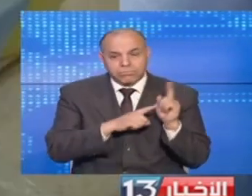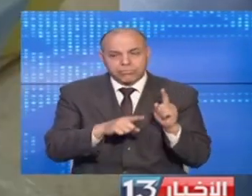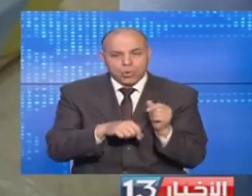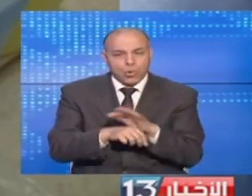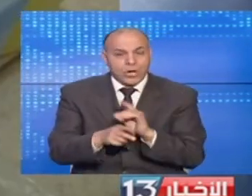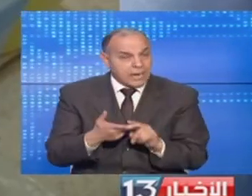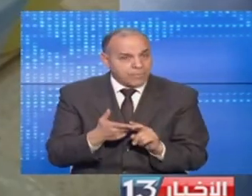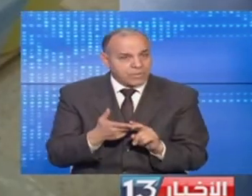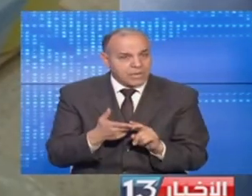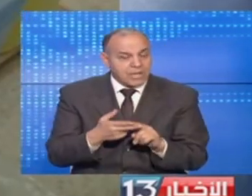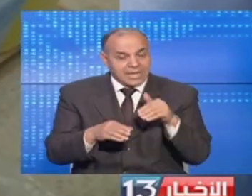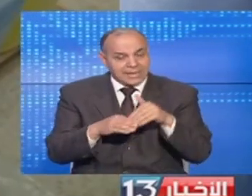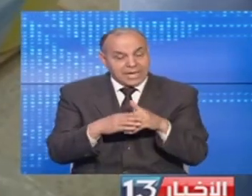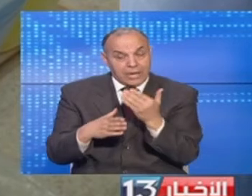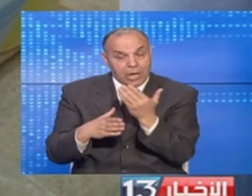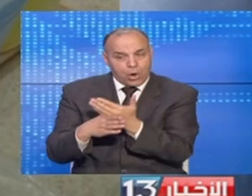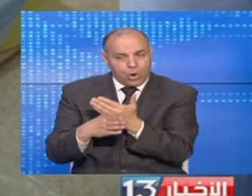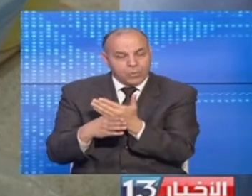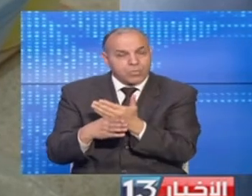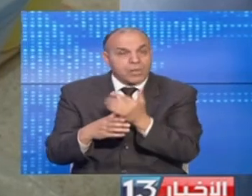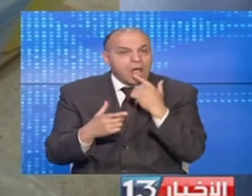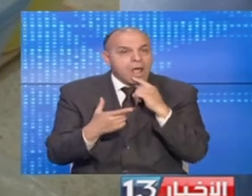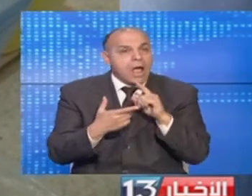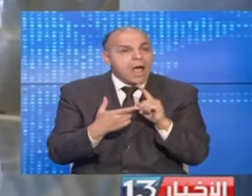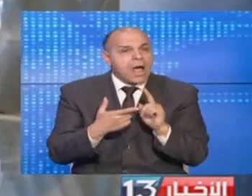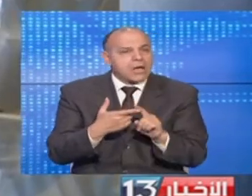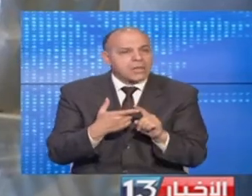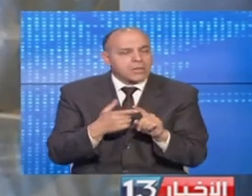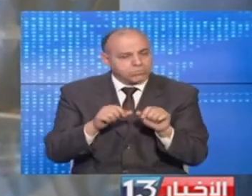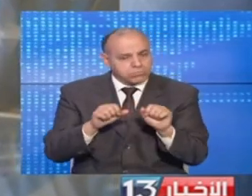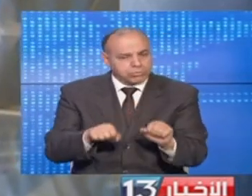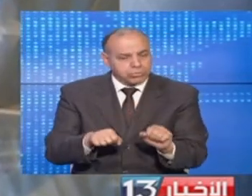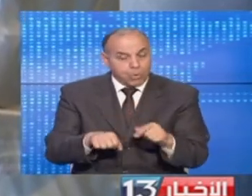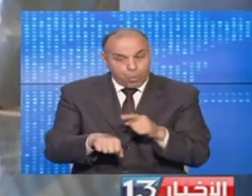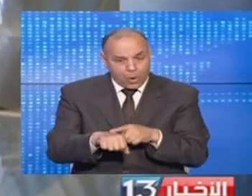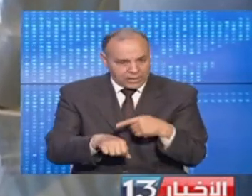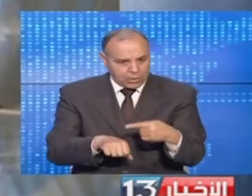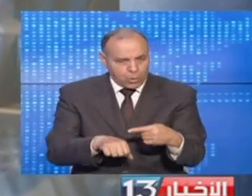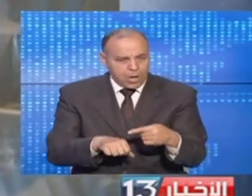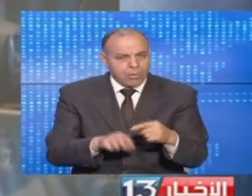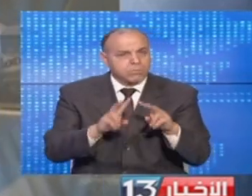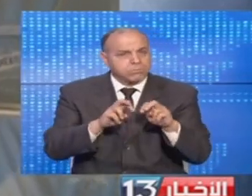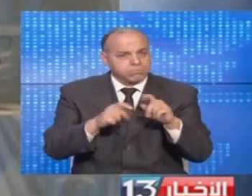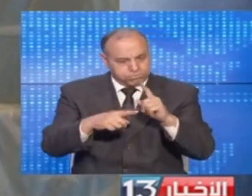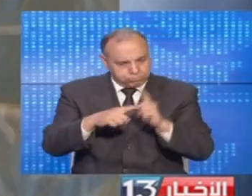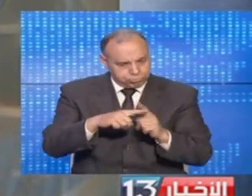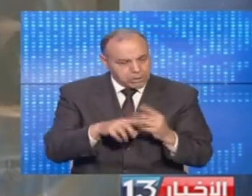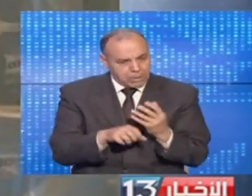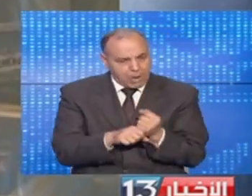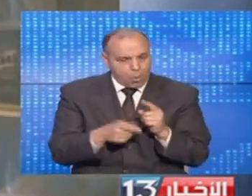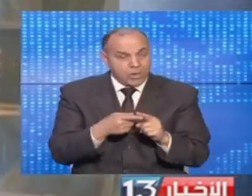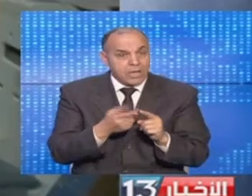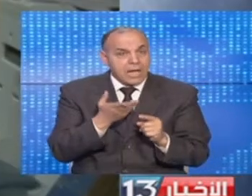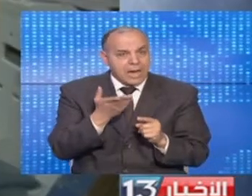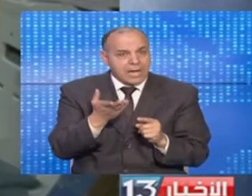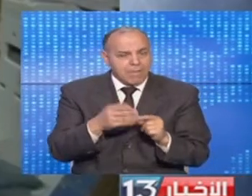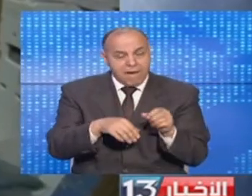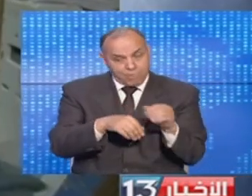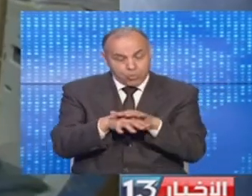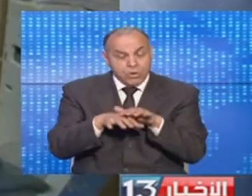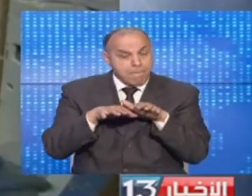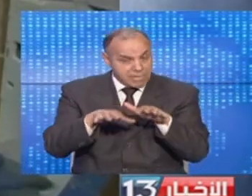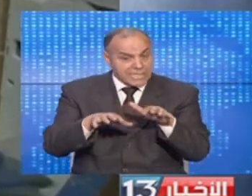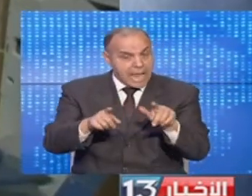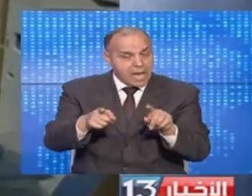فيروس كورونا داخل المؤسسات التربويه وامكن الى حد الان تحقيق نتائج طيبه رغم تفشي هذا